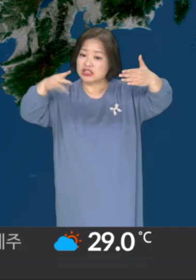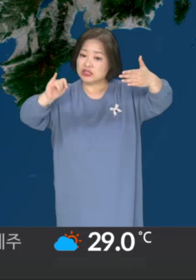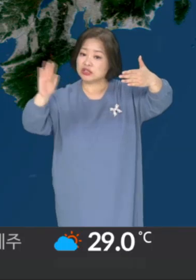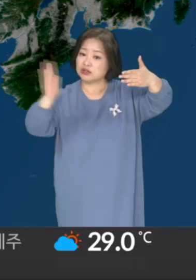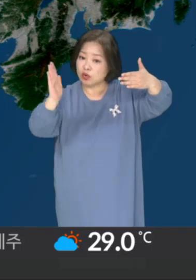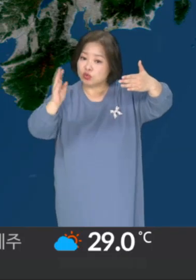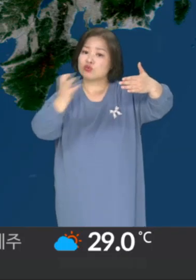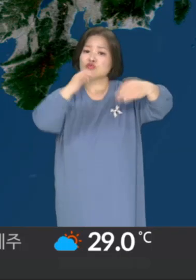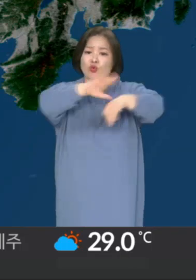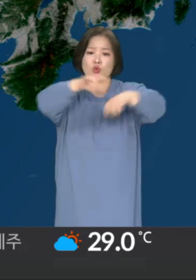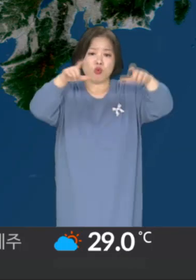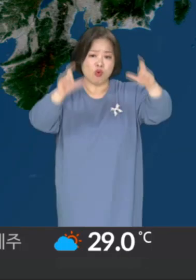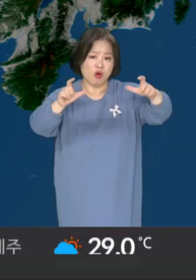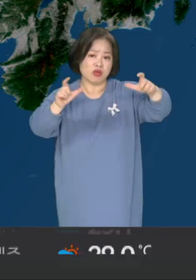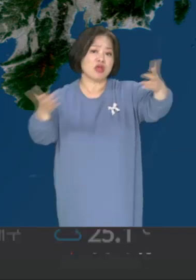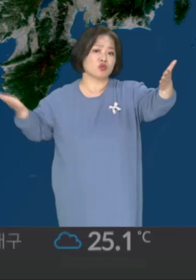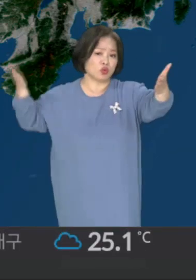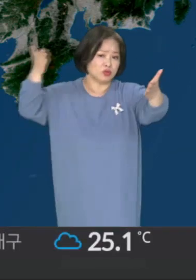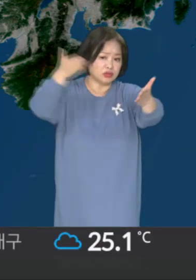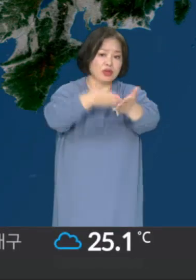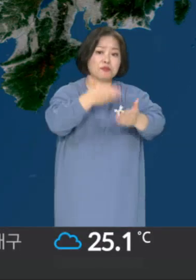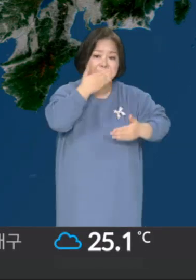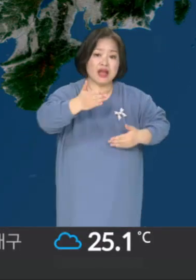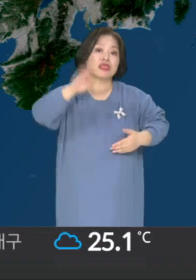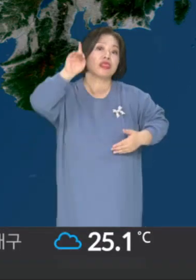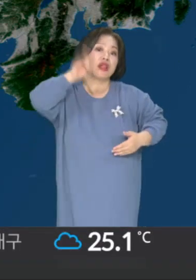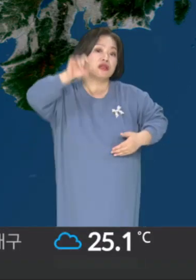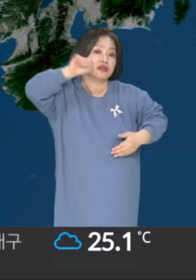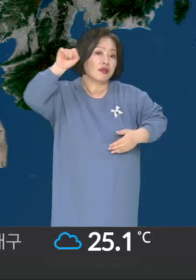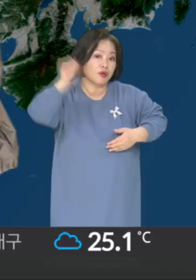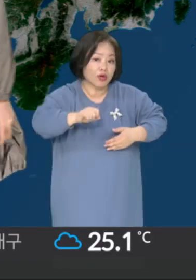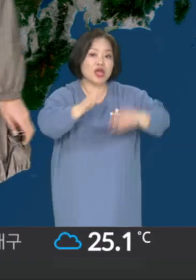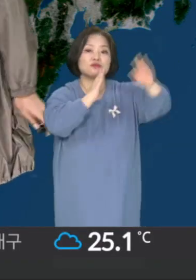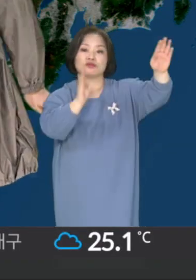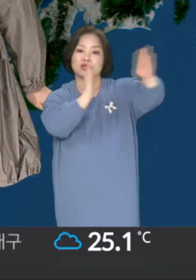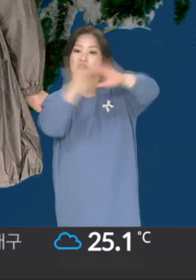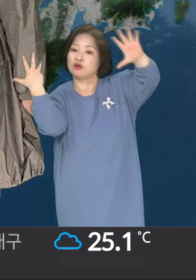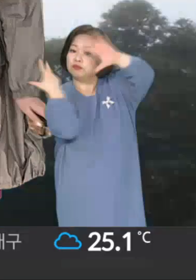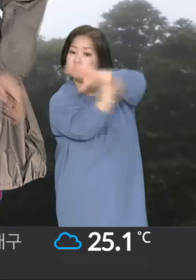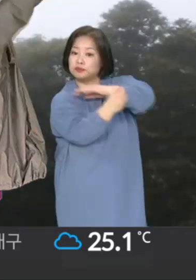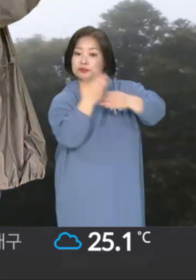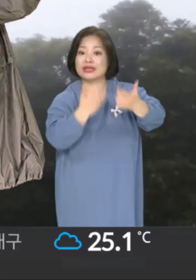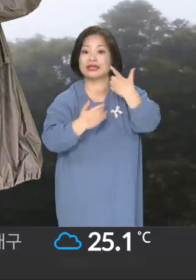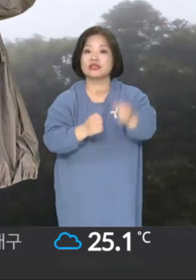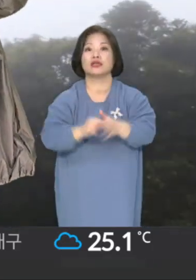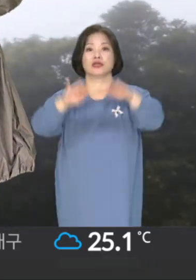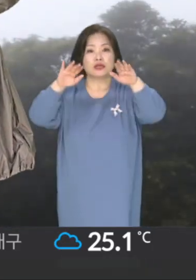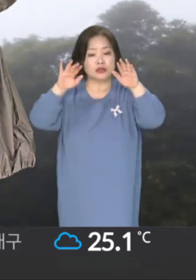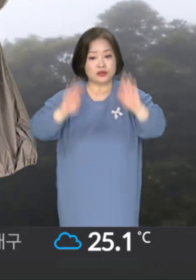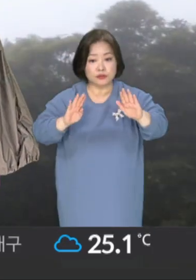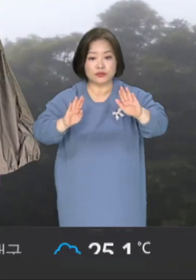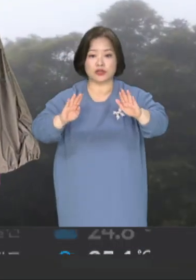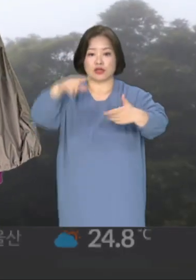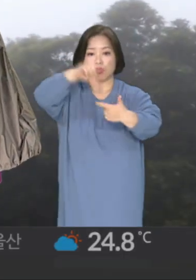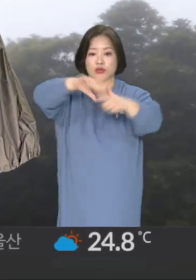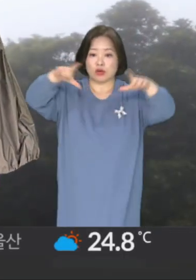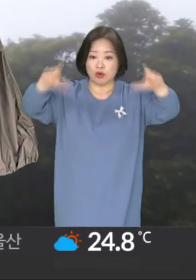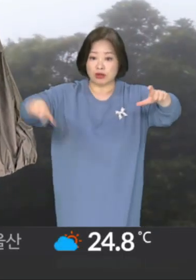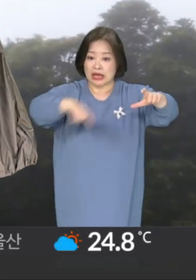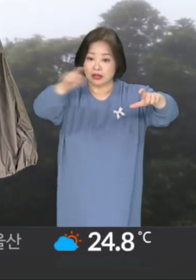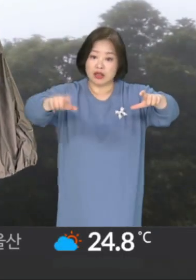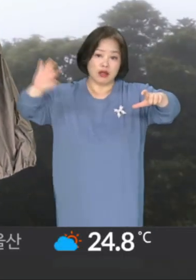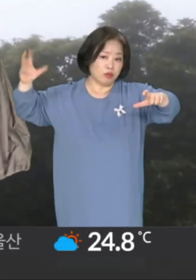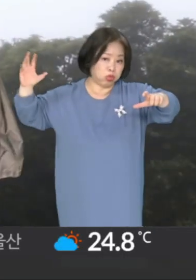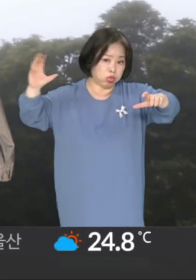수도권에 가장 근접하겠고요 내일 새벽에 북한으로 빠져나가겠습니다 남부지방은 태풍에 영향권에서 점차